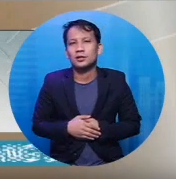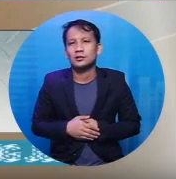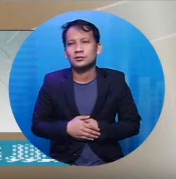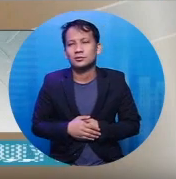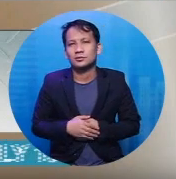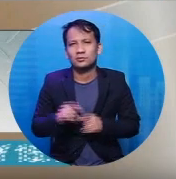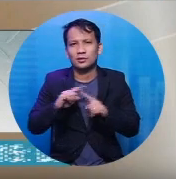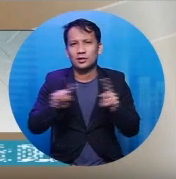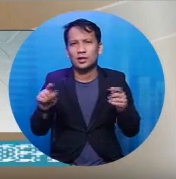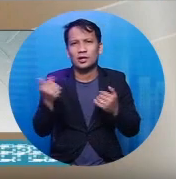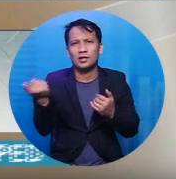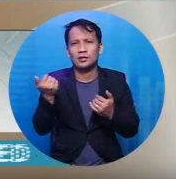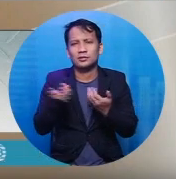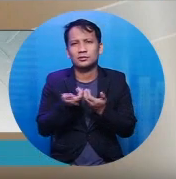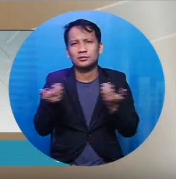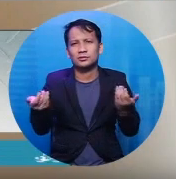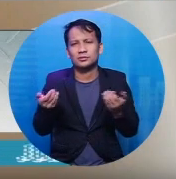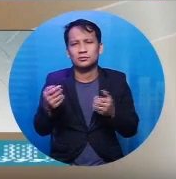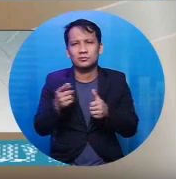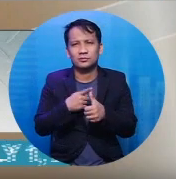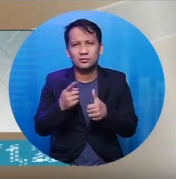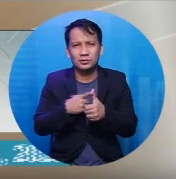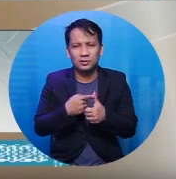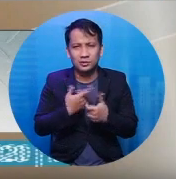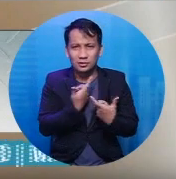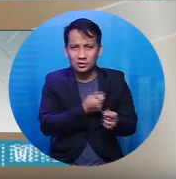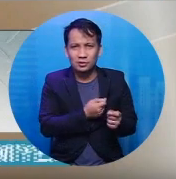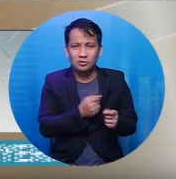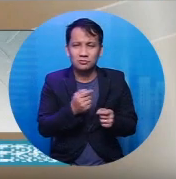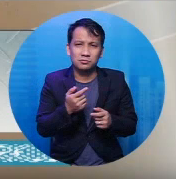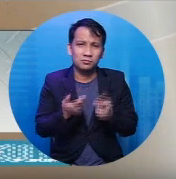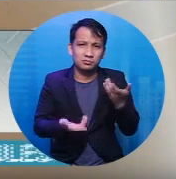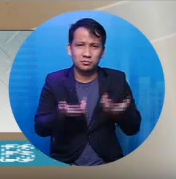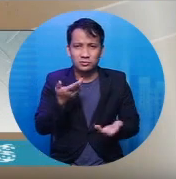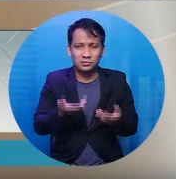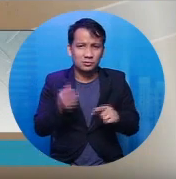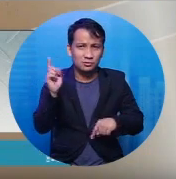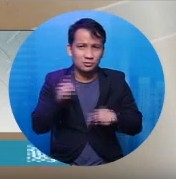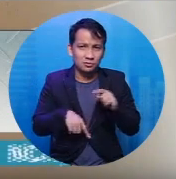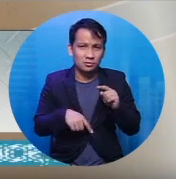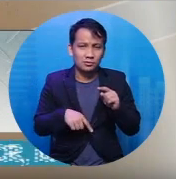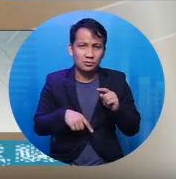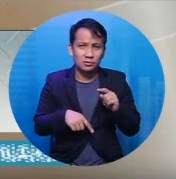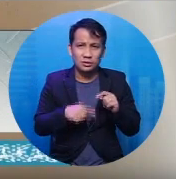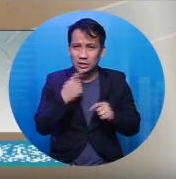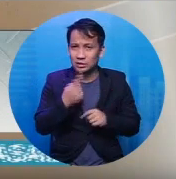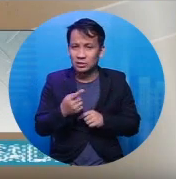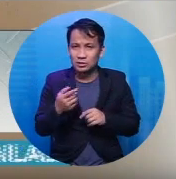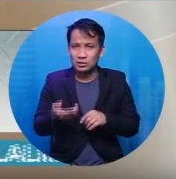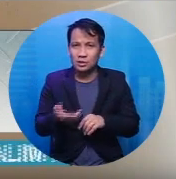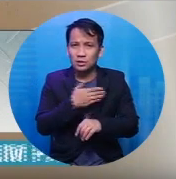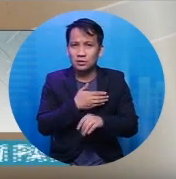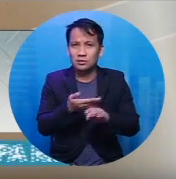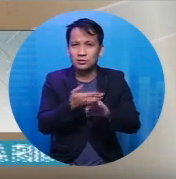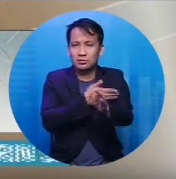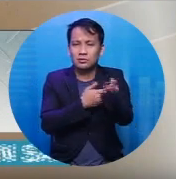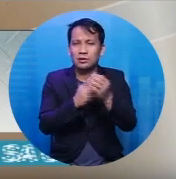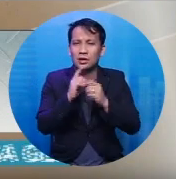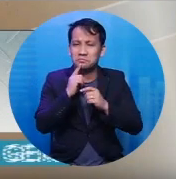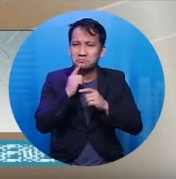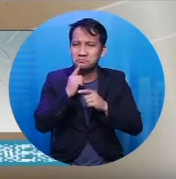Hindi, bukod pa dyan na hindi ka nagtitiwala sa lalaki. Well, hindi mo naman kailangan gawin yan. Hindi ka dapat, excuse me.